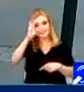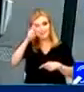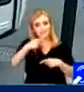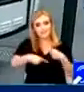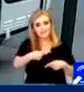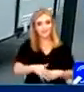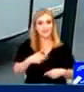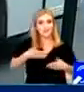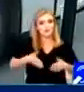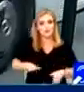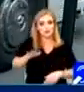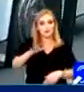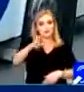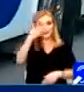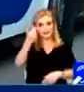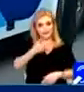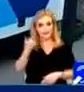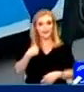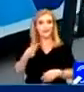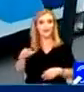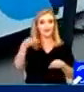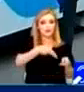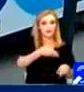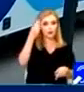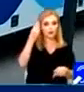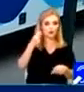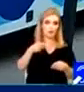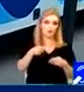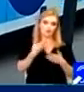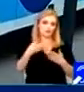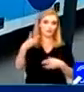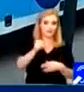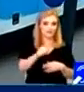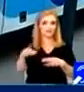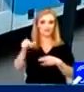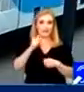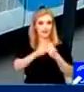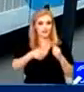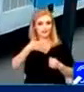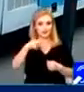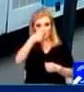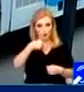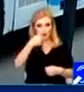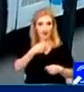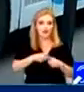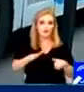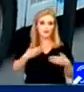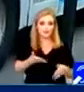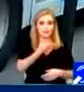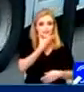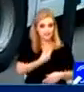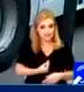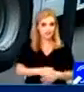Italia și vin la Moldova așa 2 săptămâni în tot anul. Eu cred că inițiativa asta este foarte frumoasă